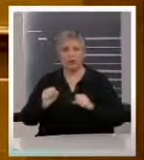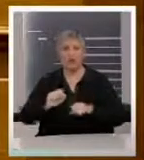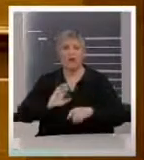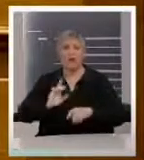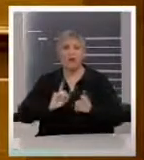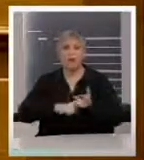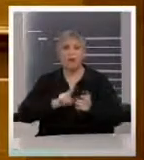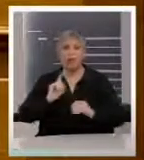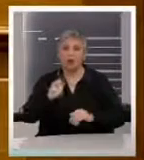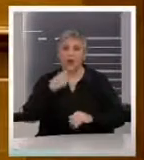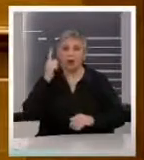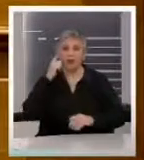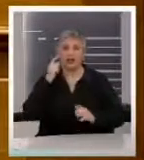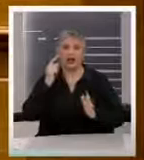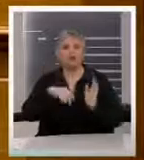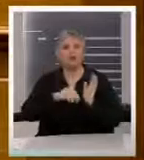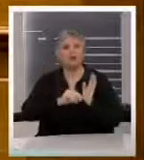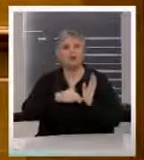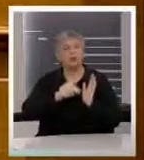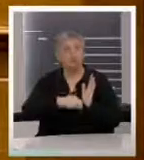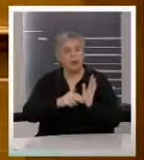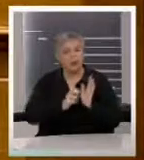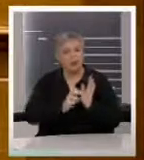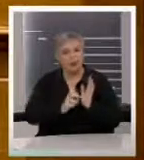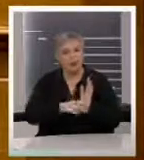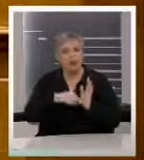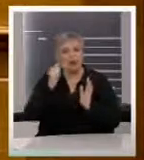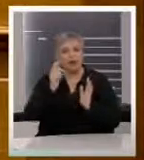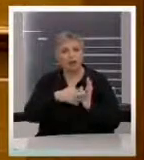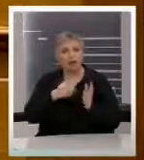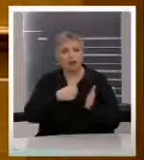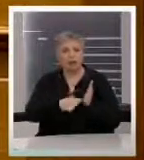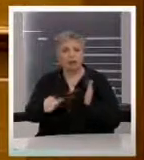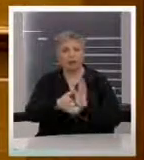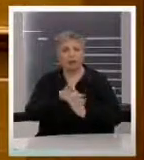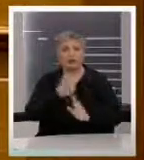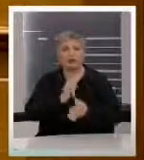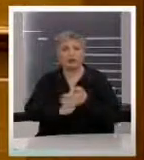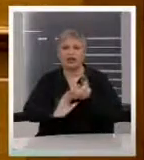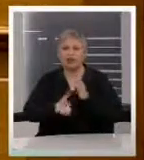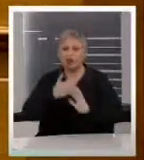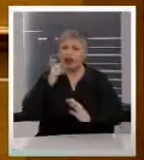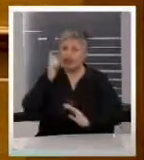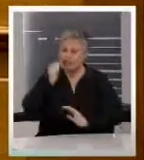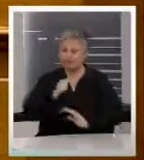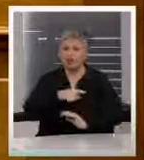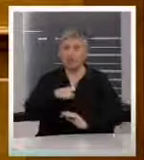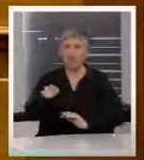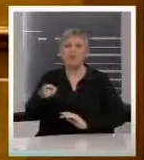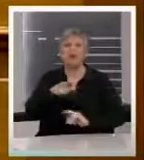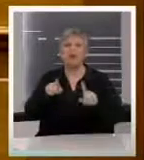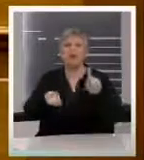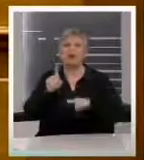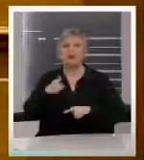την εποχή των μνημονίων. Βγαίνει από την εποχή της παραχώρησης εθνικής κυριαρχίας. Ξέρω πως σας στεναχωρεί κάποιος. Εδώ πέρα